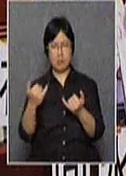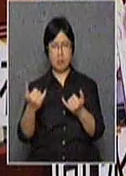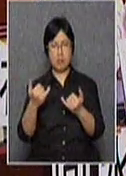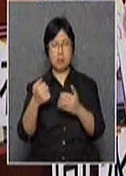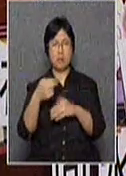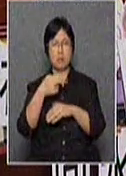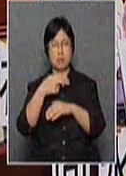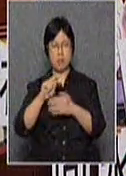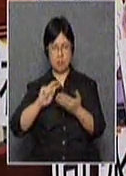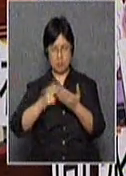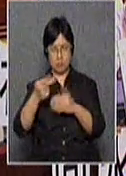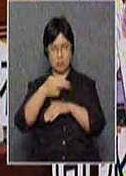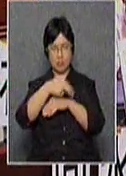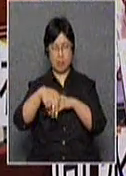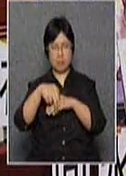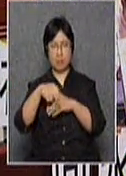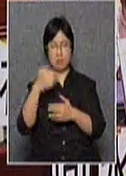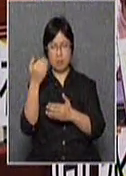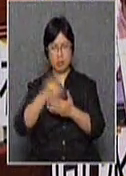的修正案，削減